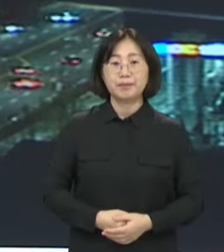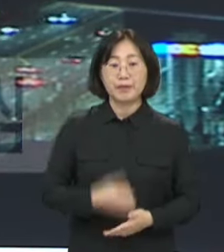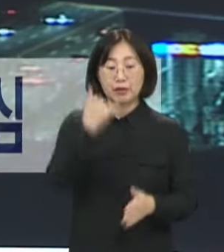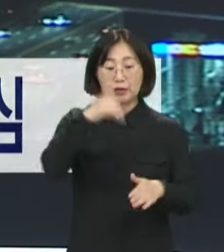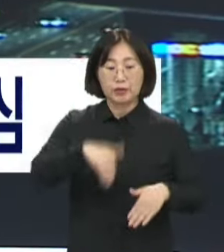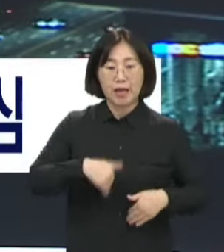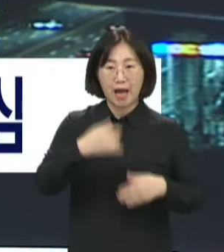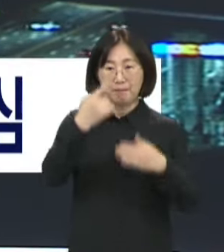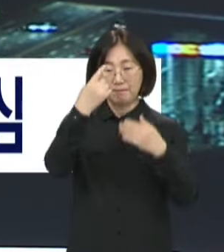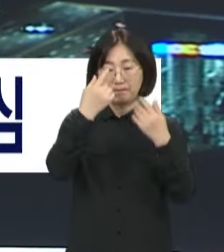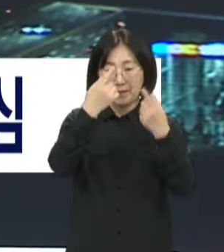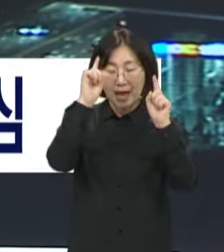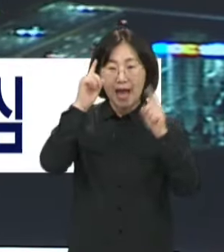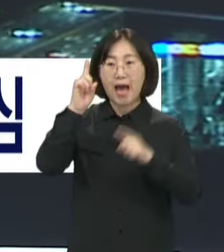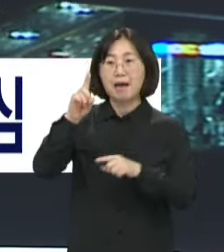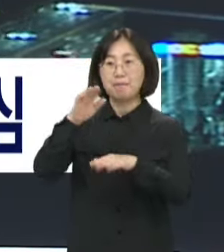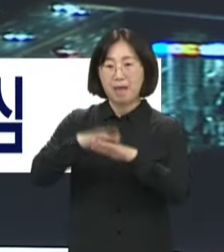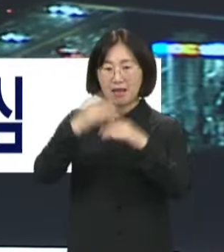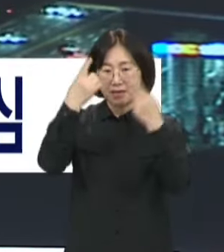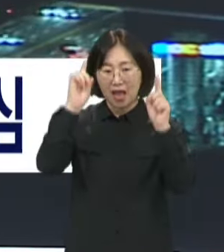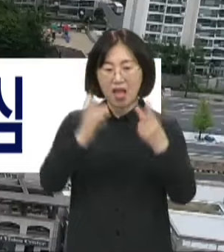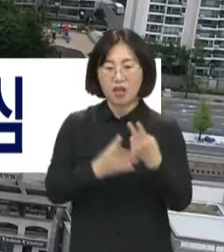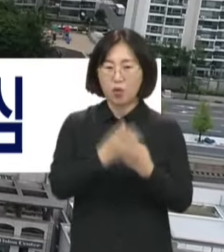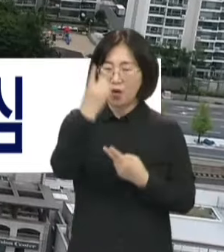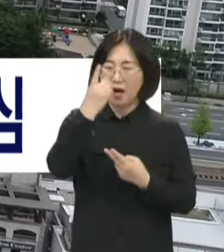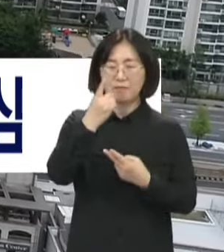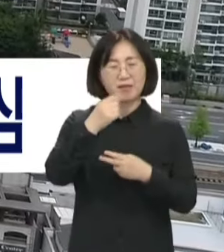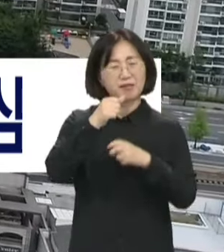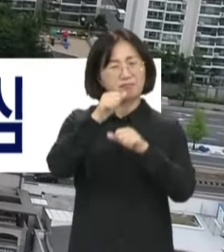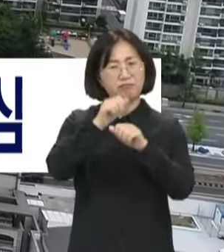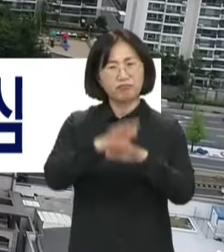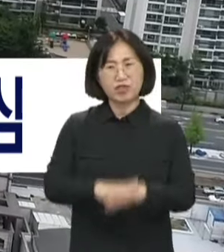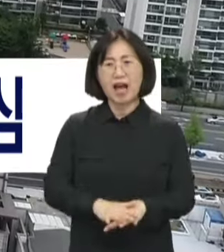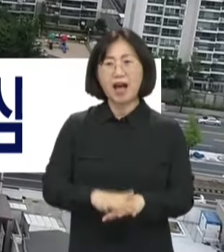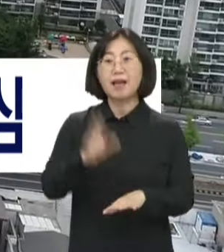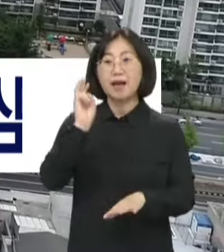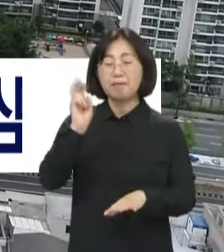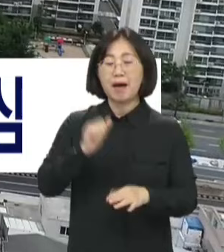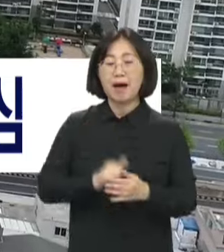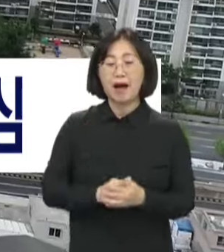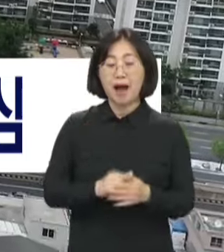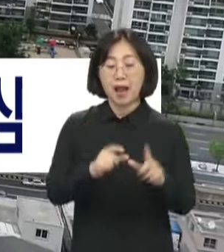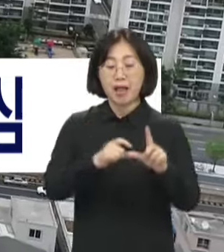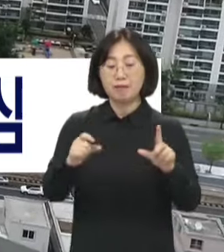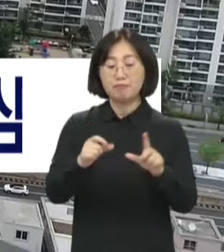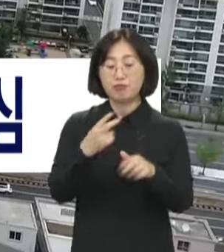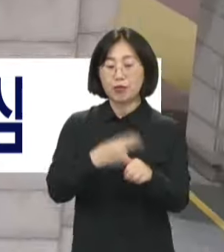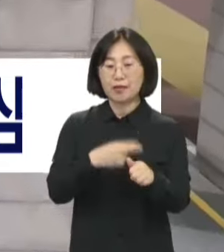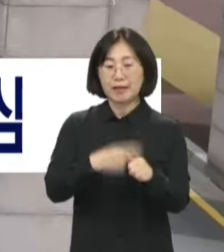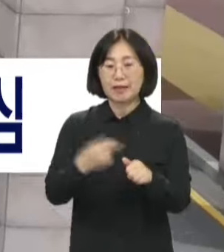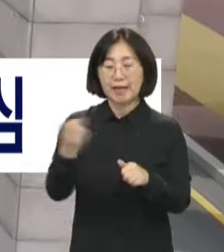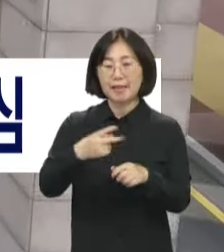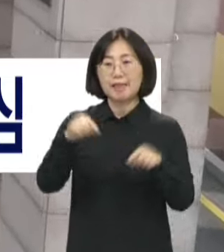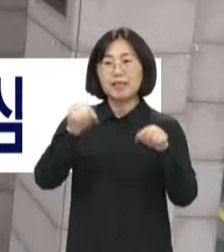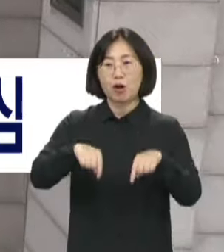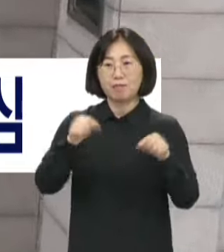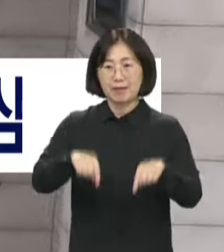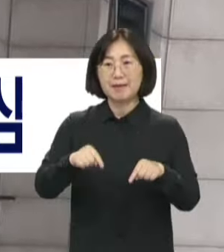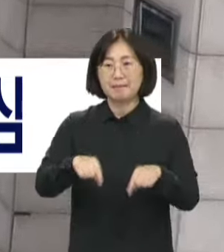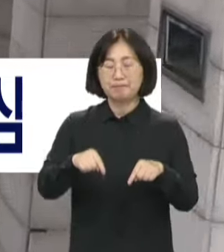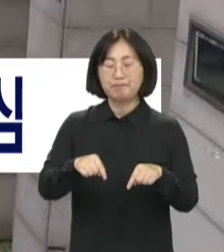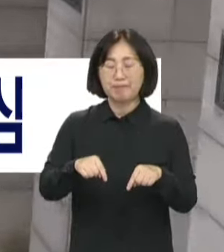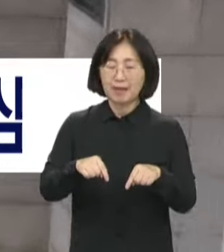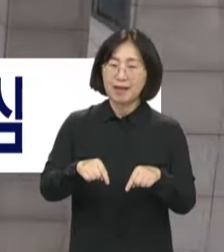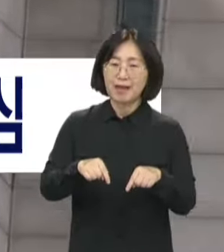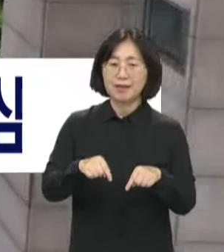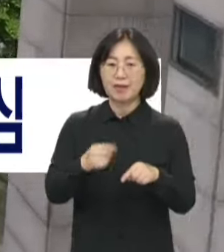충남대와 한밭대 간 통합이 사실상 무산 수순을 받고 있는 상황에서 일부 교수들이 재협의를 주장하면서 통합의 불씨를